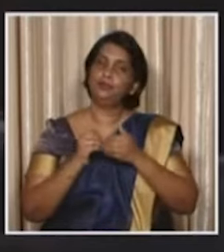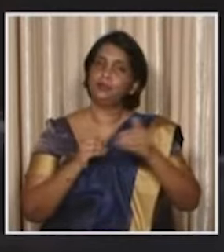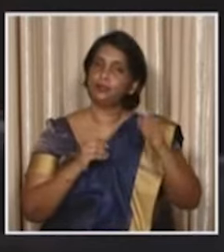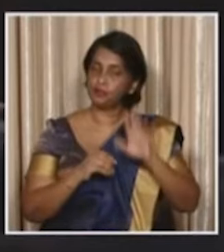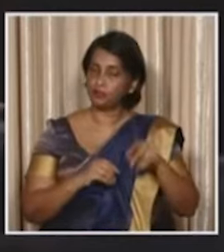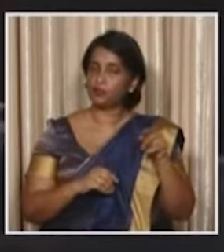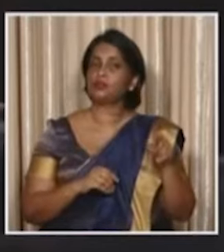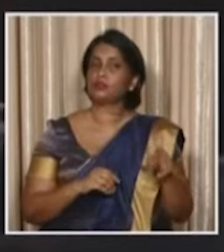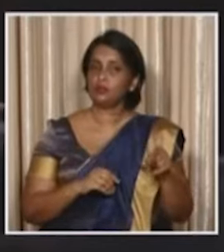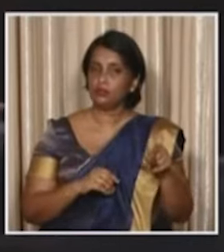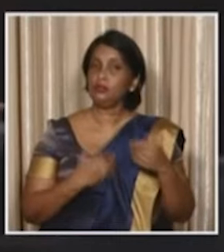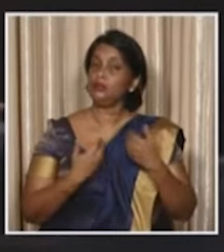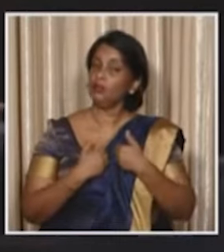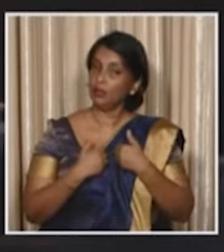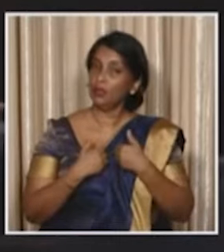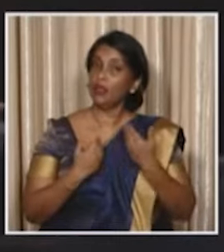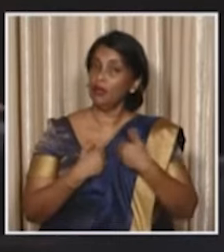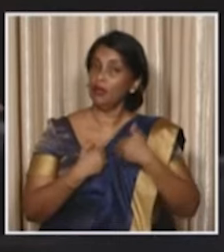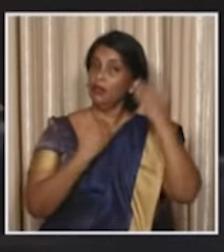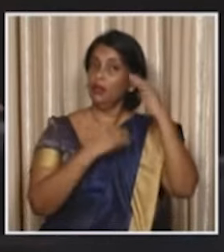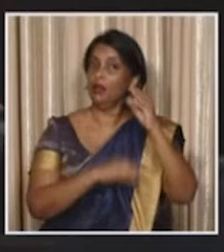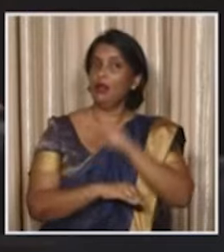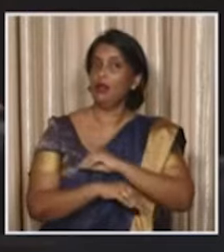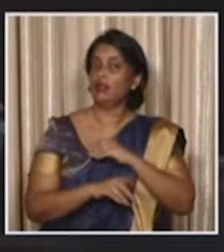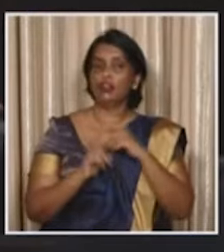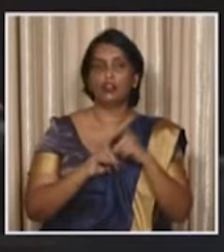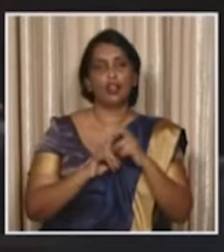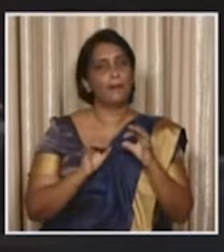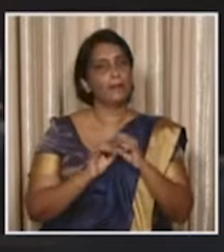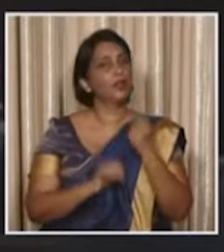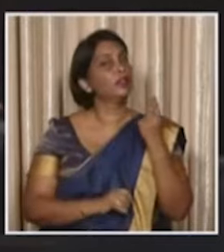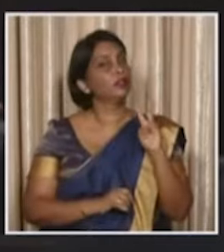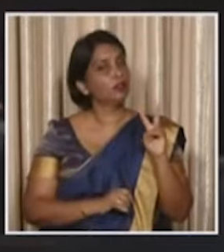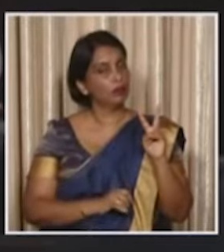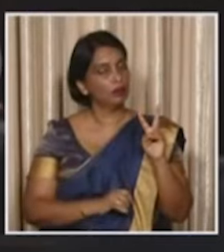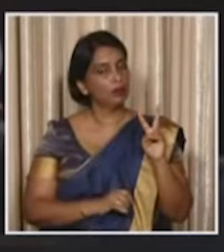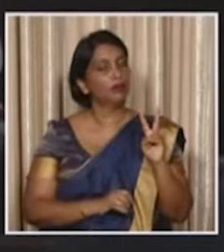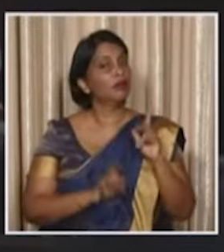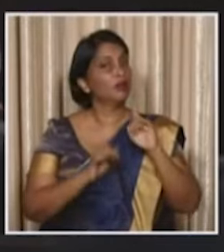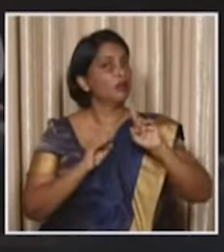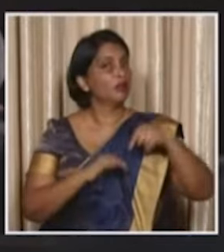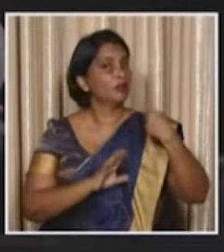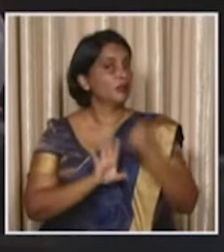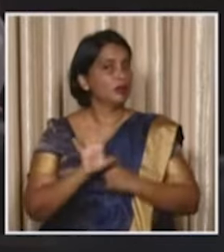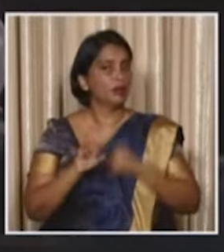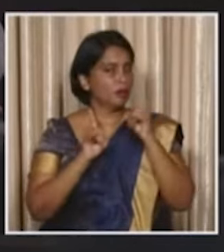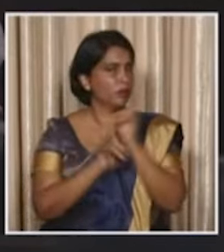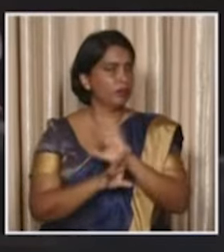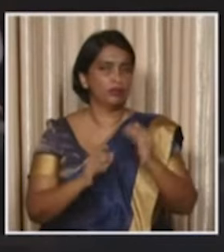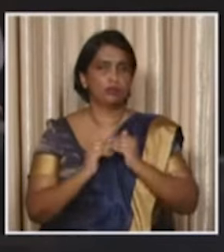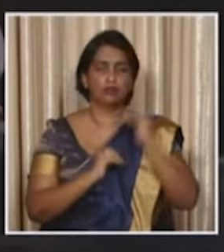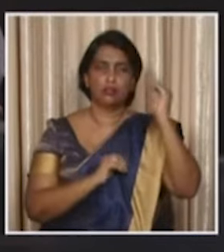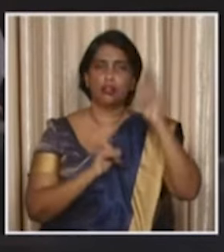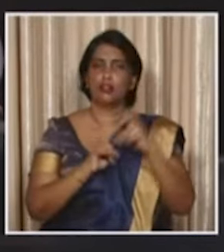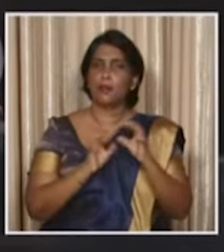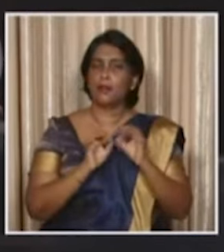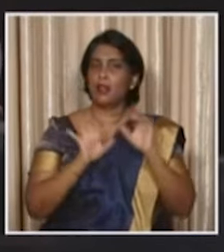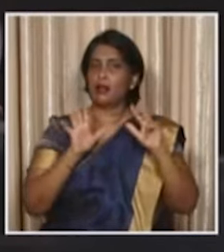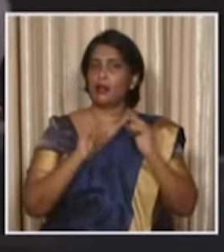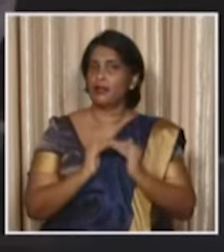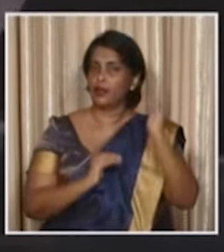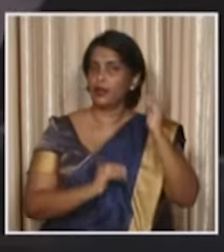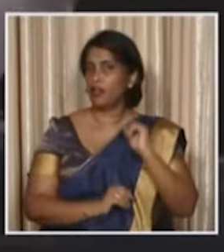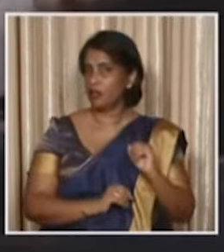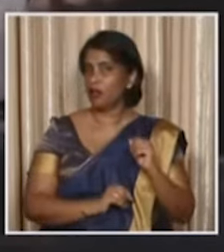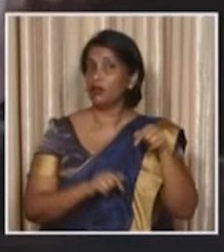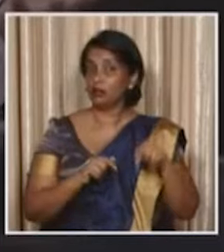ගාලත් අපේ අපනයන ආදායම තියෙන ඩොලර් බිලියන 12යි. ඉතින් ලබන අවුරුද්ද විතරක් එකපාරට ඩොලර් බිලියන 8කින් කොහොමද වැඩි කරන්නේ? දැන්